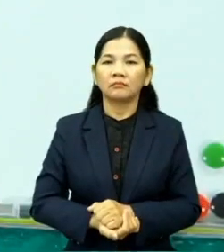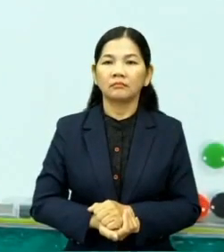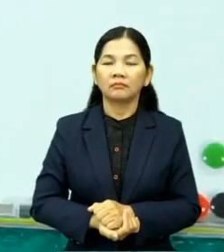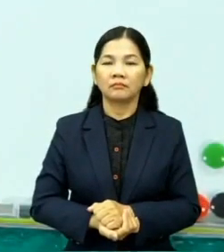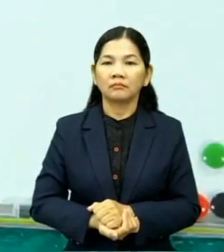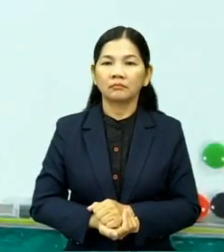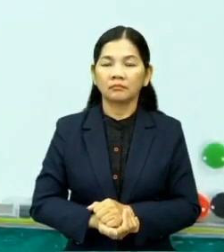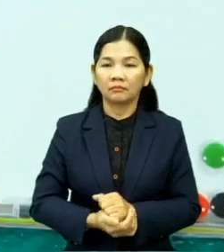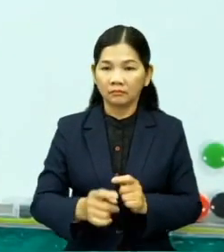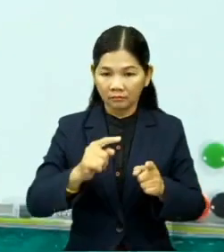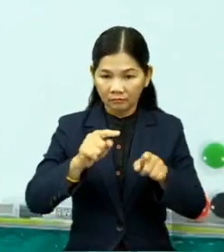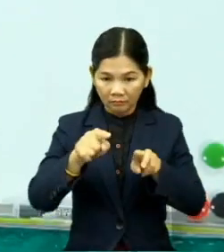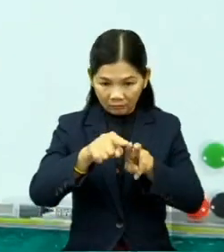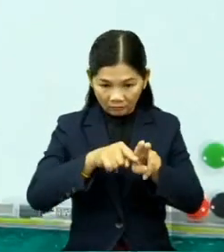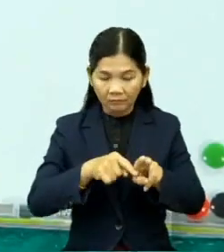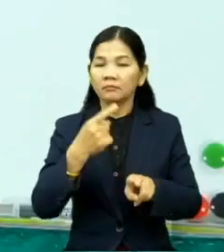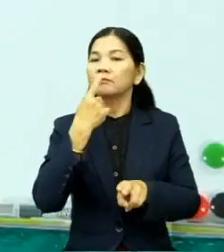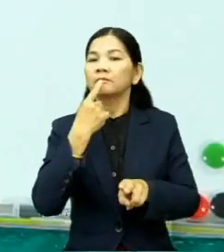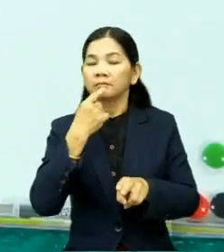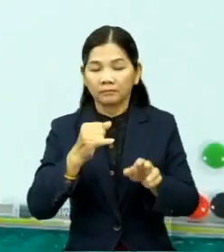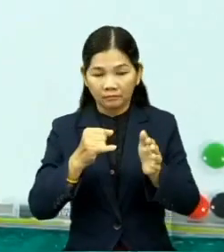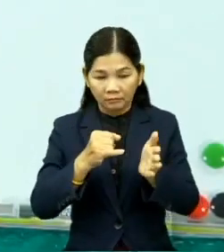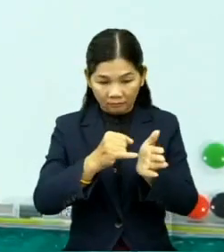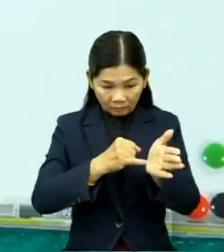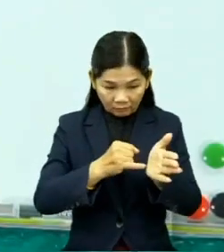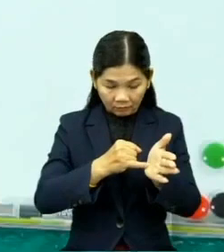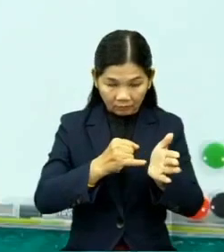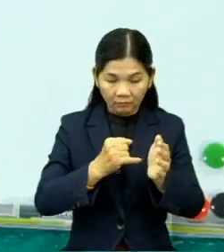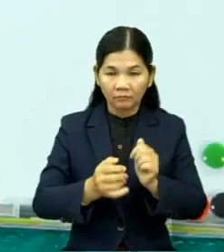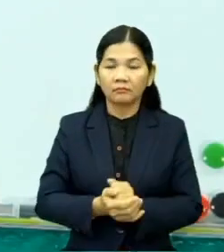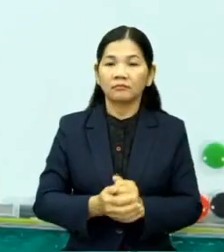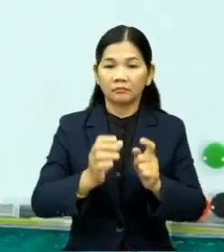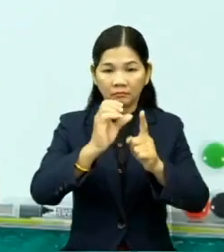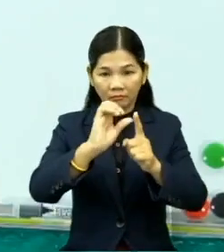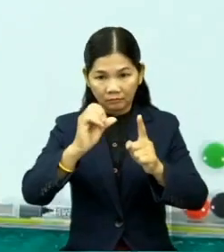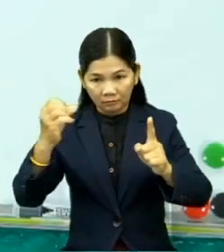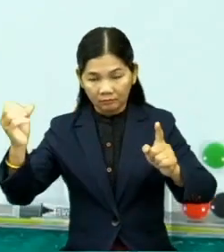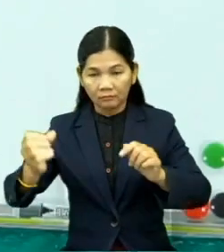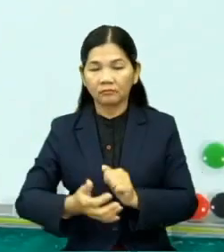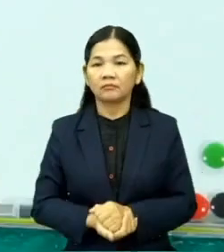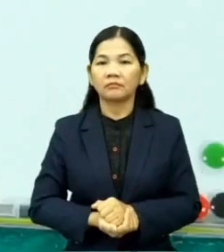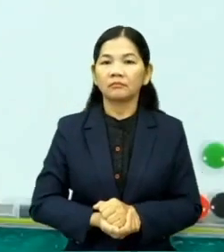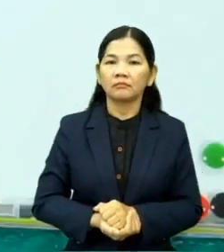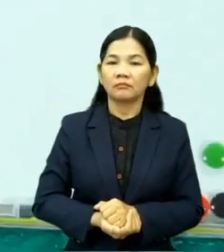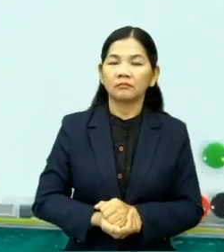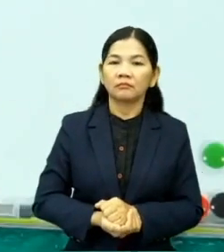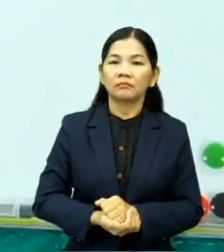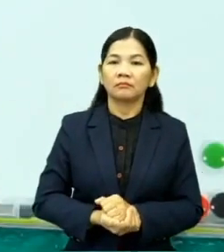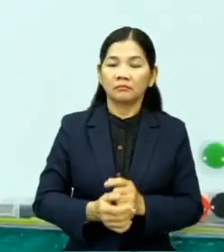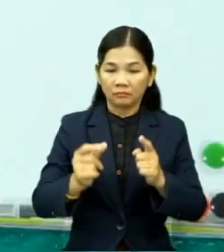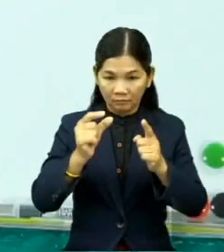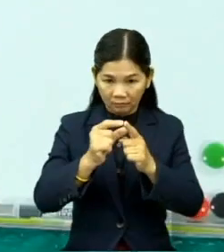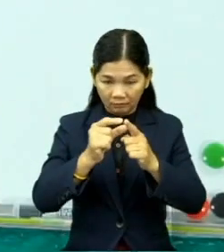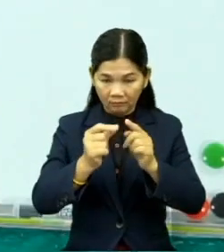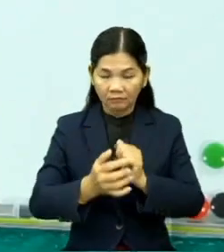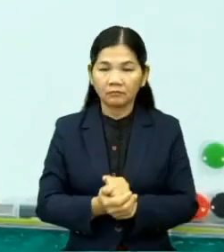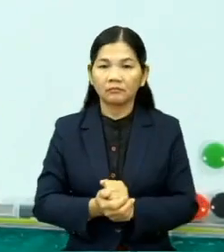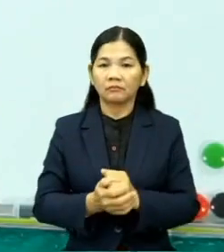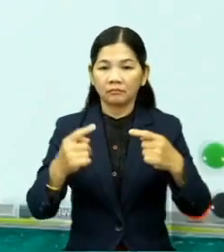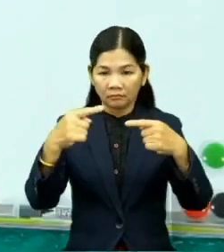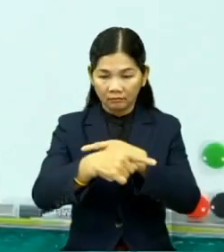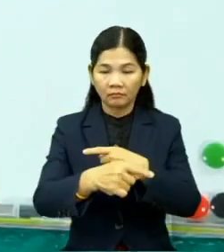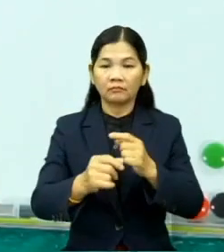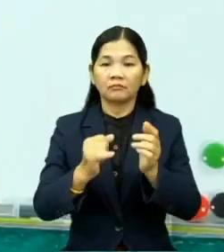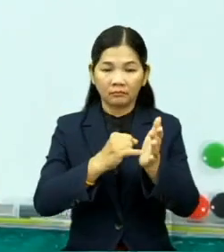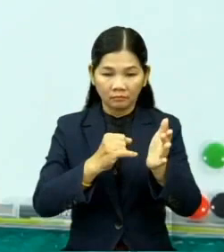កគ្រូគូមិនតបពីក្រោមពាក្យងាយចាឥឡូវកូនមើលនៅក្នុងរបាំហ្នឹងចាតើពាក្យអ្វីទៅដែលជាបដិស